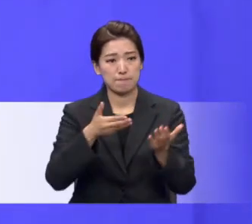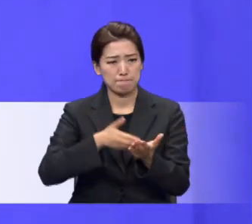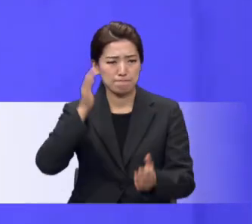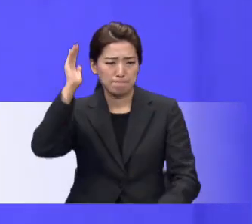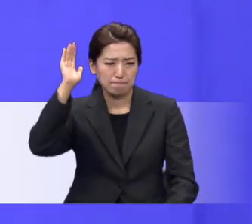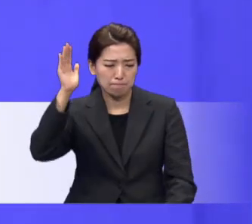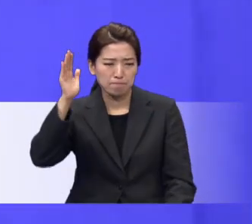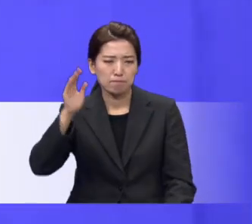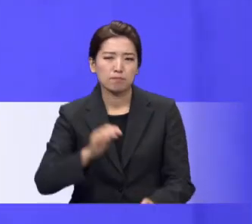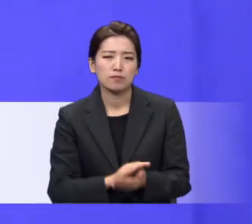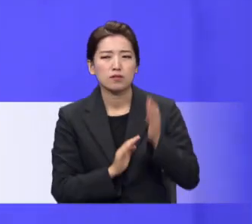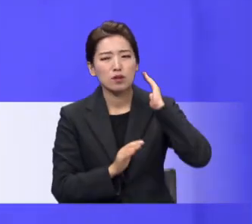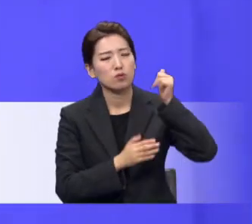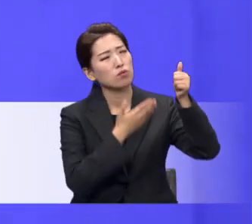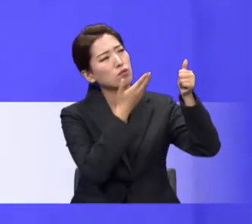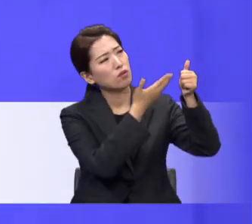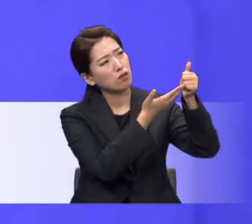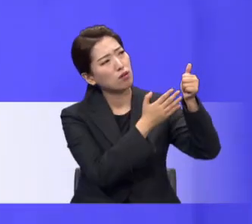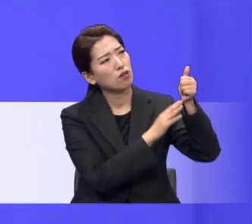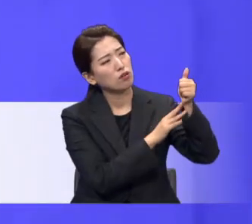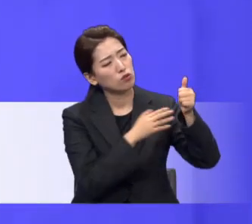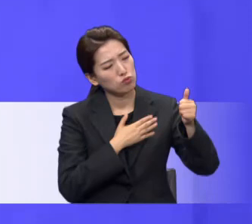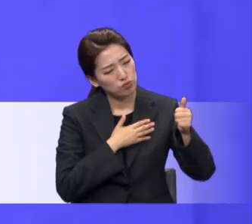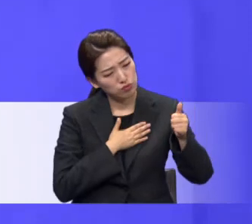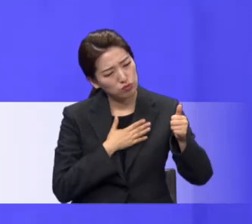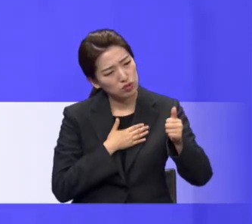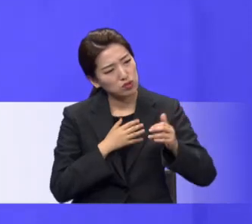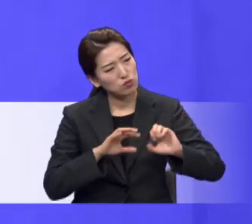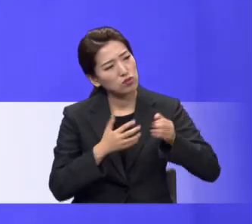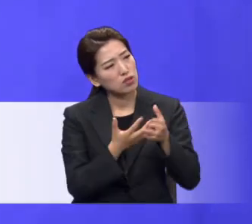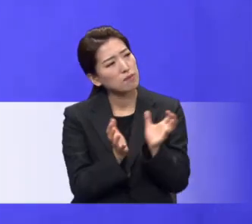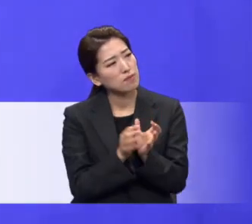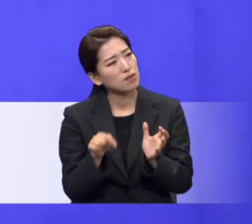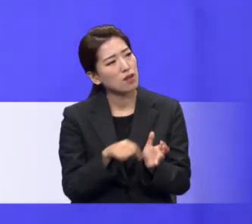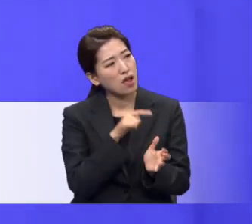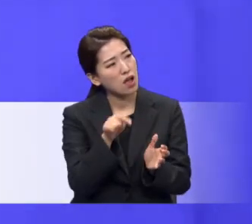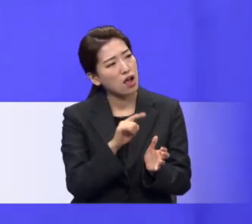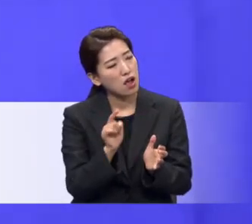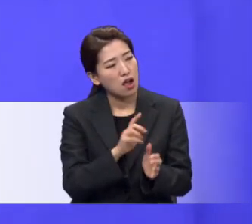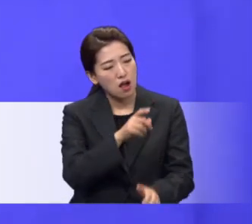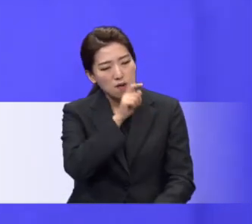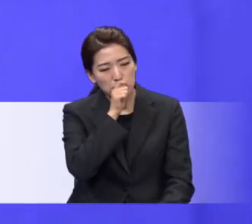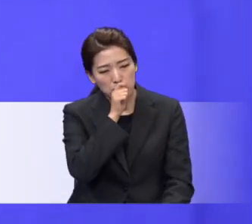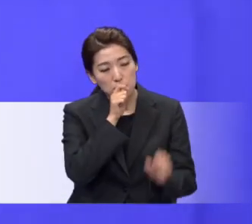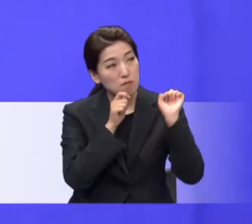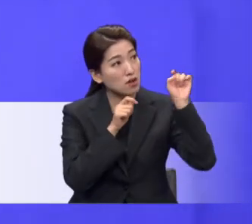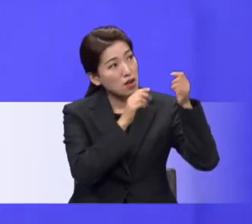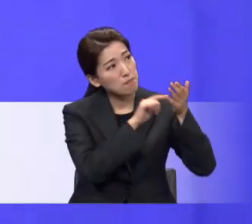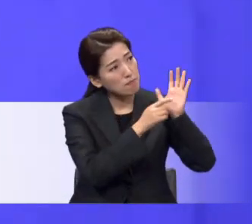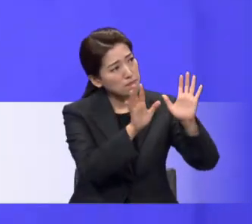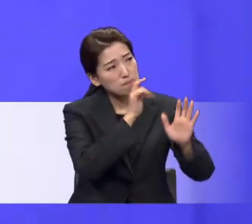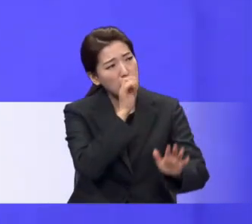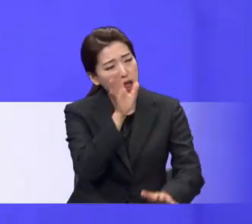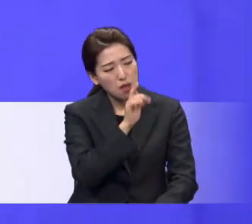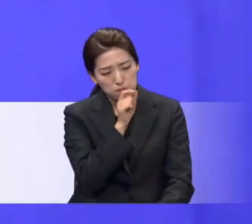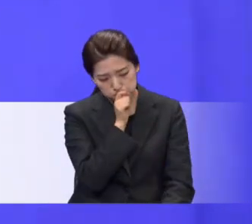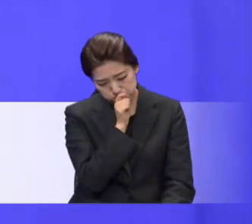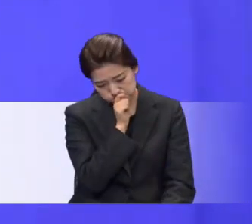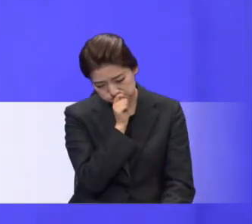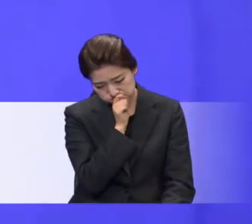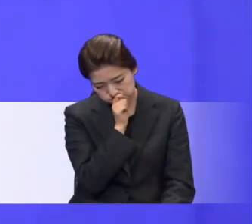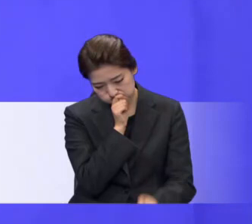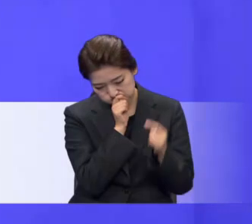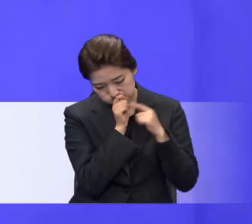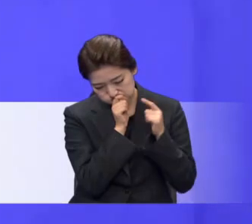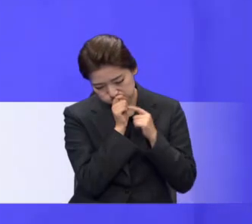대통령께서 우리당의 국회의원들에게 걸어 놓으신 무건 수행의 저주를 풀어 달라고 고소했습니다 무건 수행에 저주를